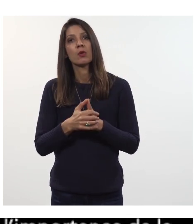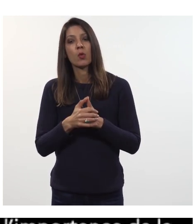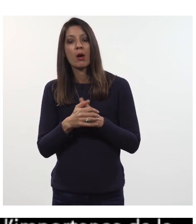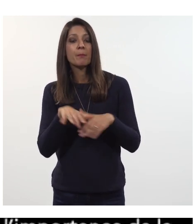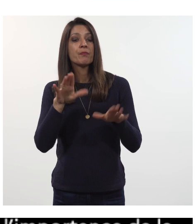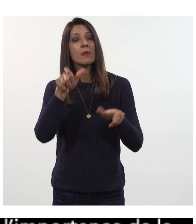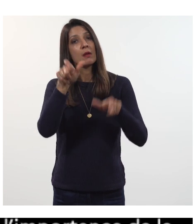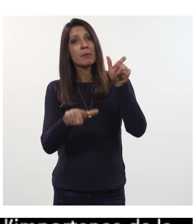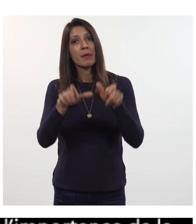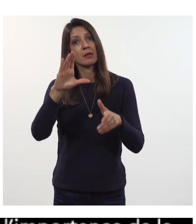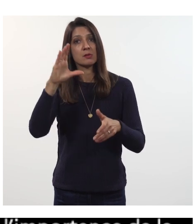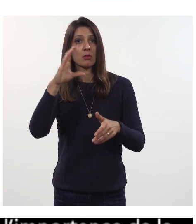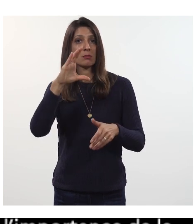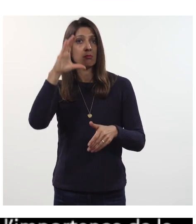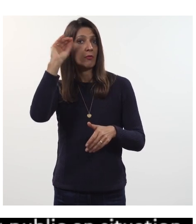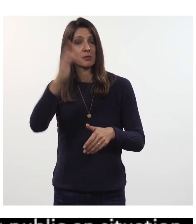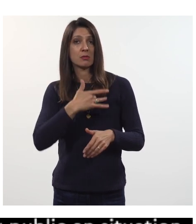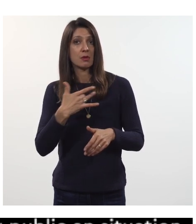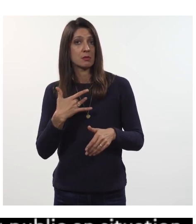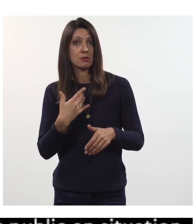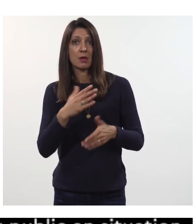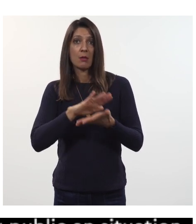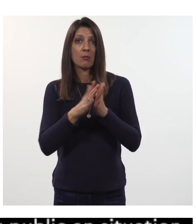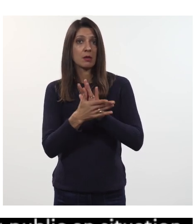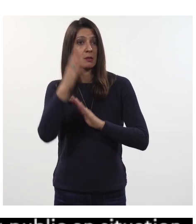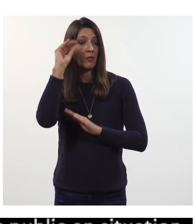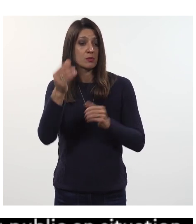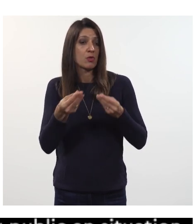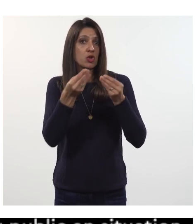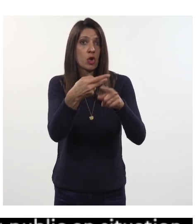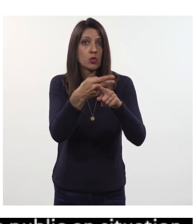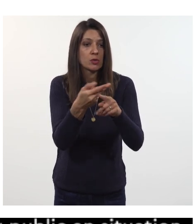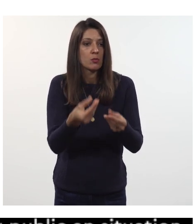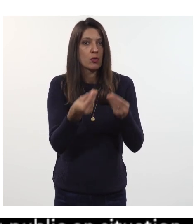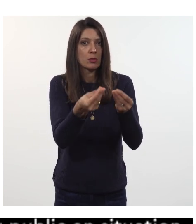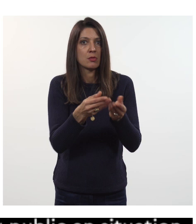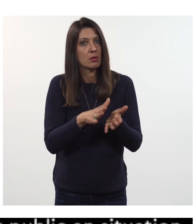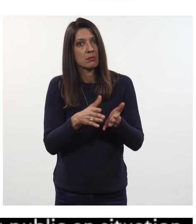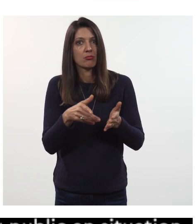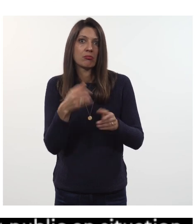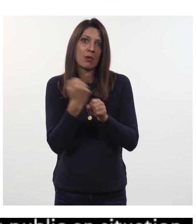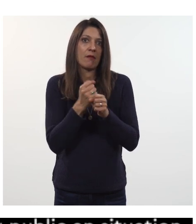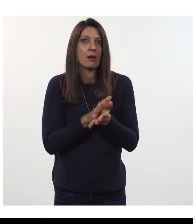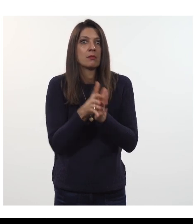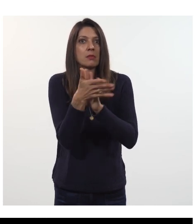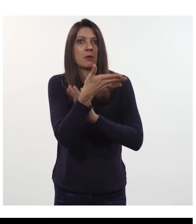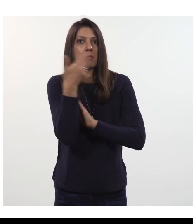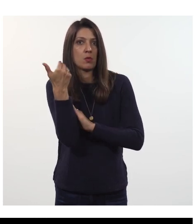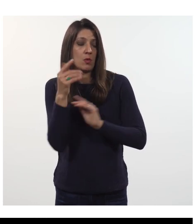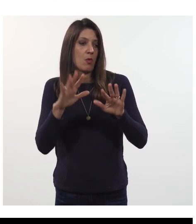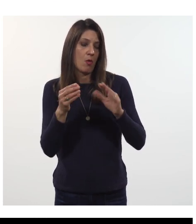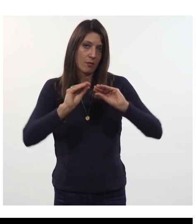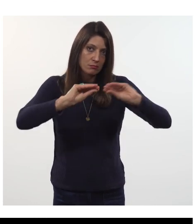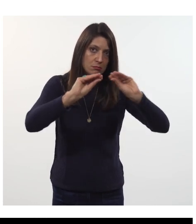professionnelles en mettant à disposition, par exemple, des outils, en diffusant des bonnes pratiques, en formant les professionnels. Ça